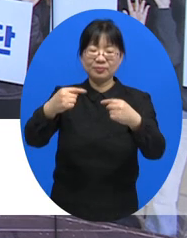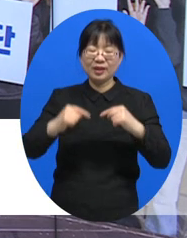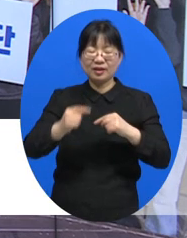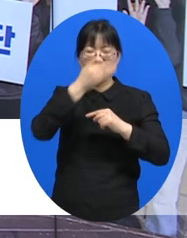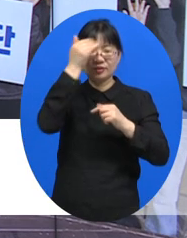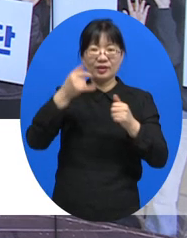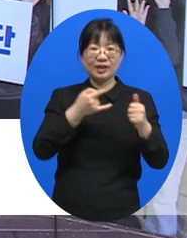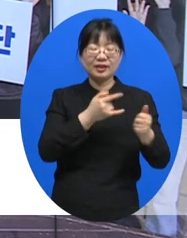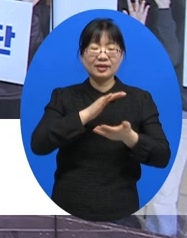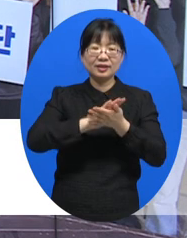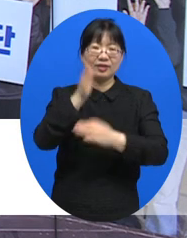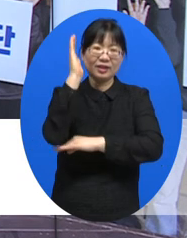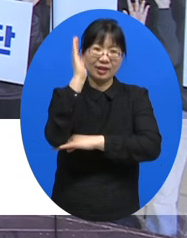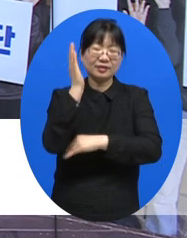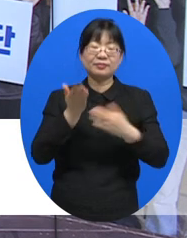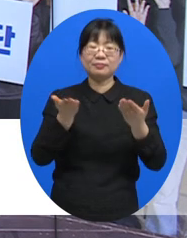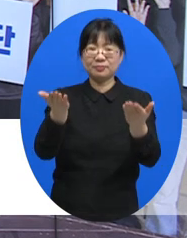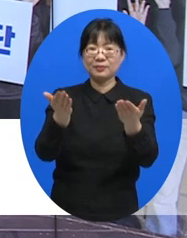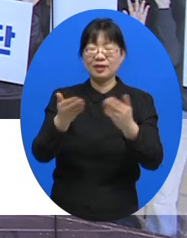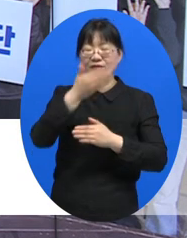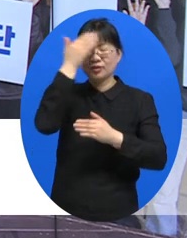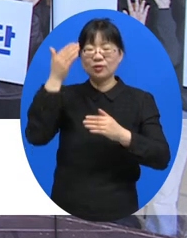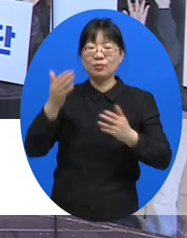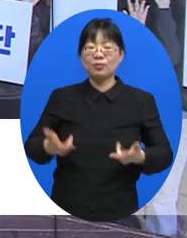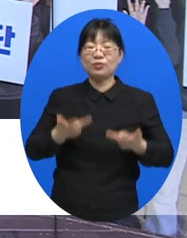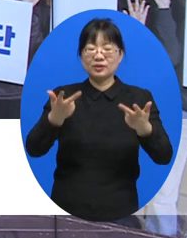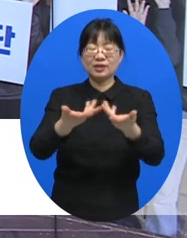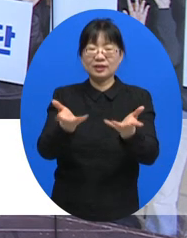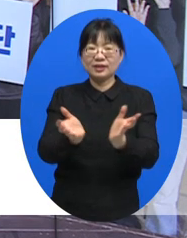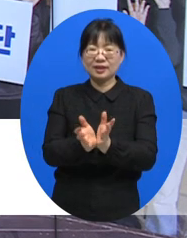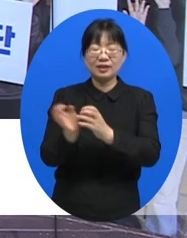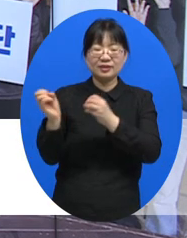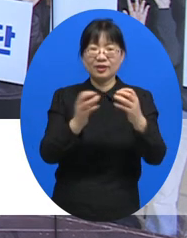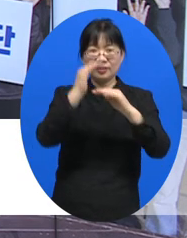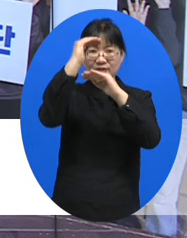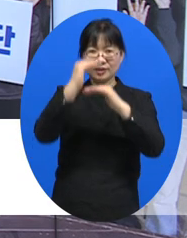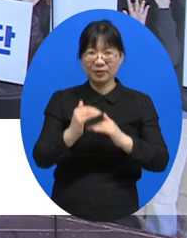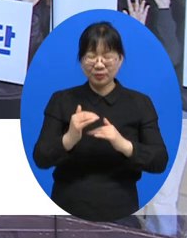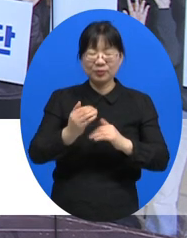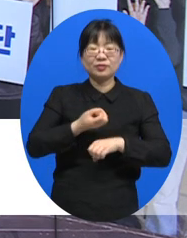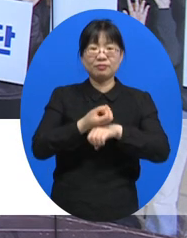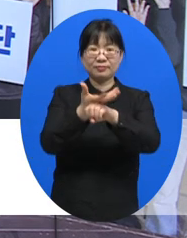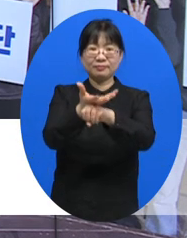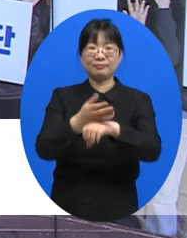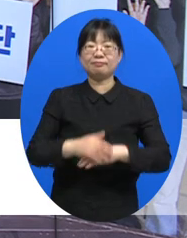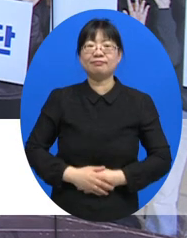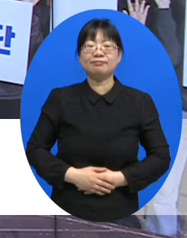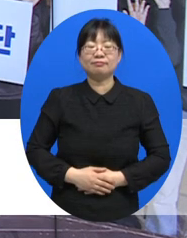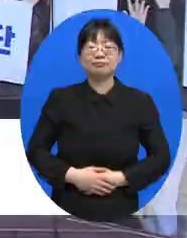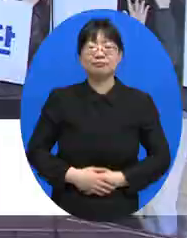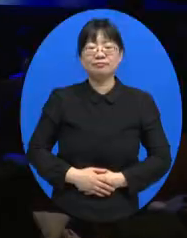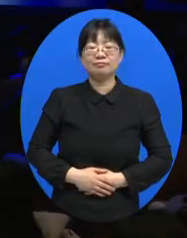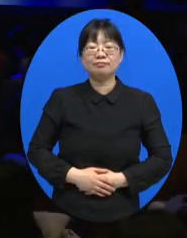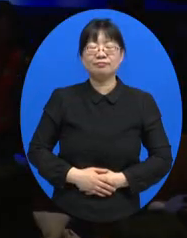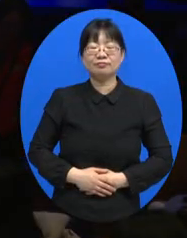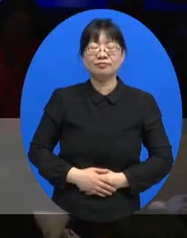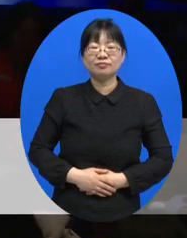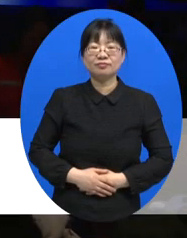청년들에게 뜨거운 메시지를 남겼는데요. 청년봉사단과 어떤 이야기를 나눴는지 이슬비 기자가 전합니다.